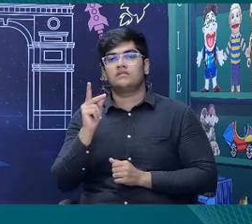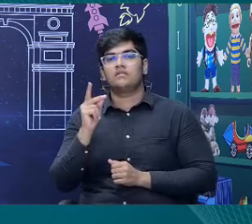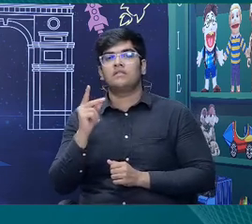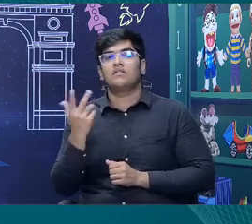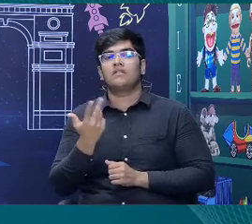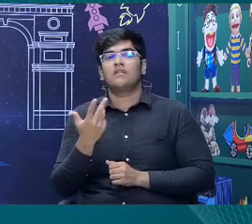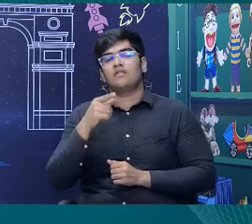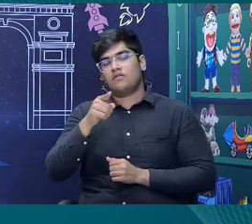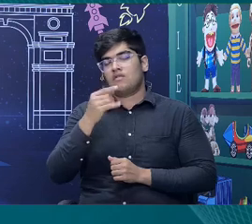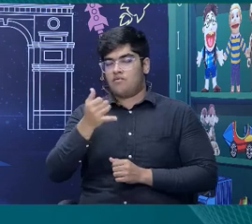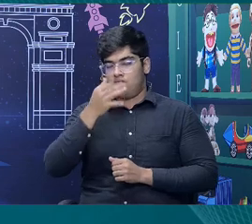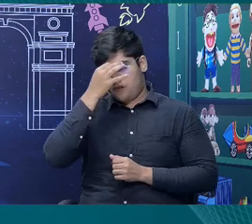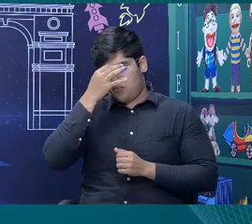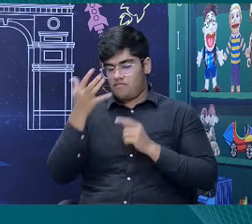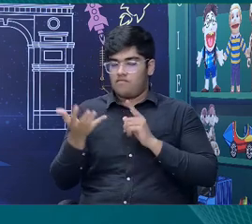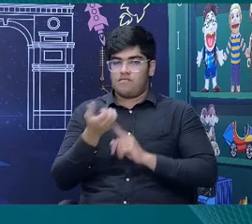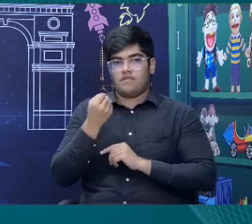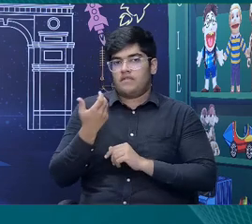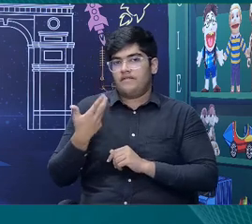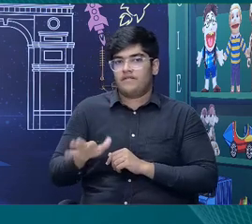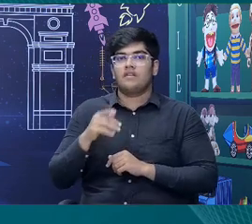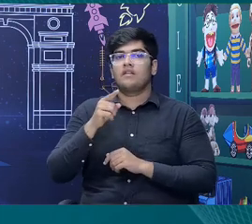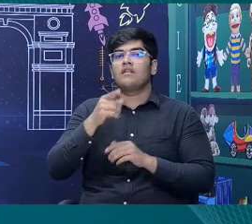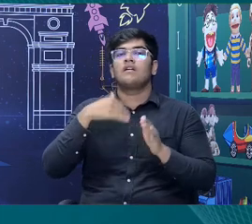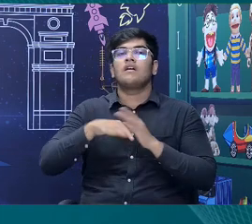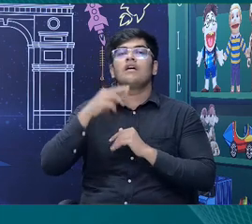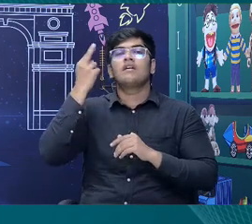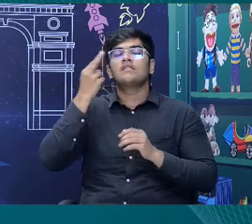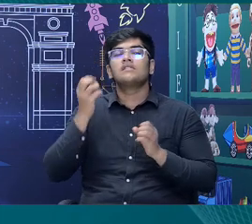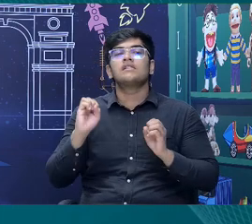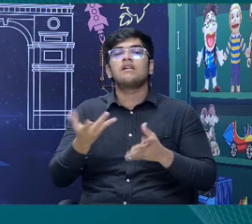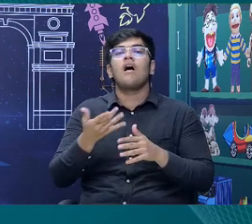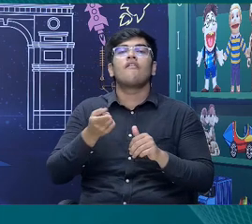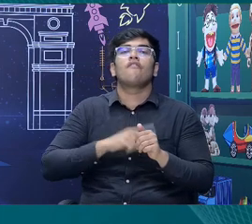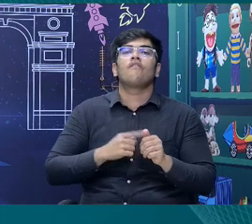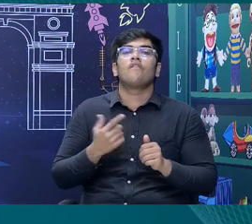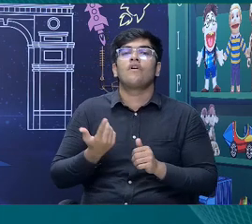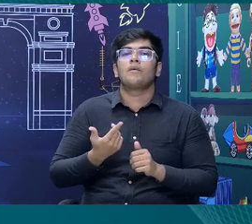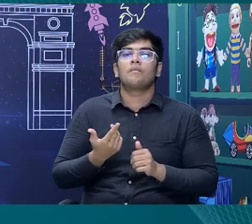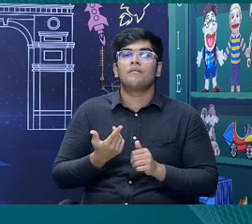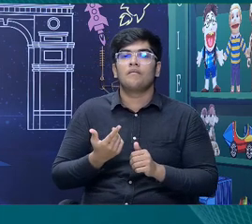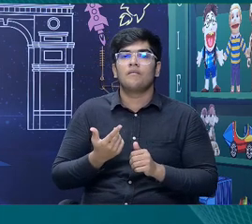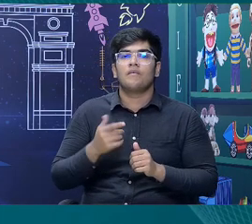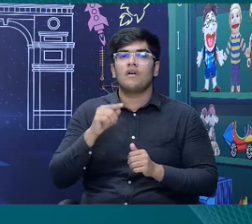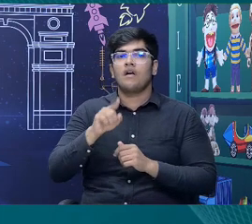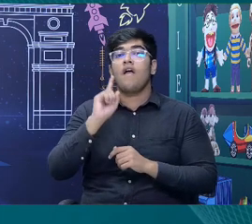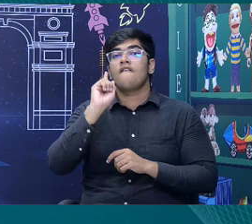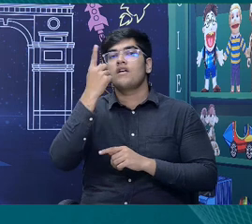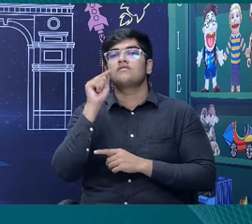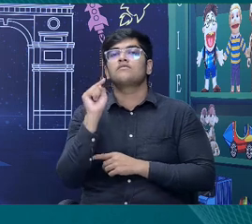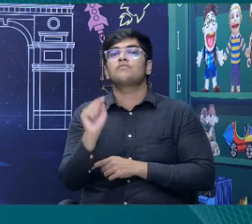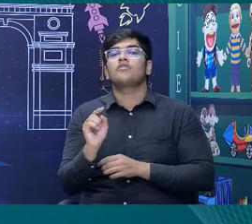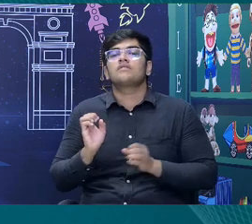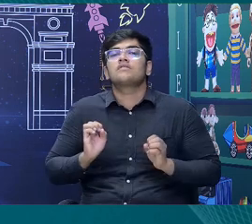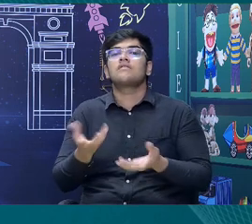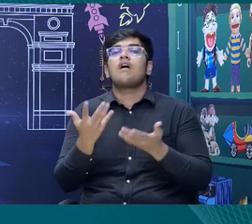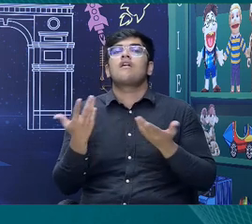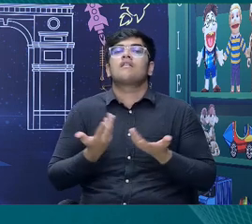कॉज मालूम चल गया कि अच्छा ये कारण है वो कारण शुरू कहां से हुआ उसका फर्स्ट पॉइंट ऑफ एक्जिस्टेंस क्या